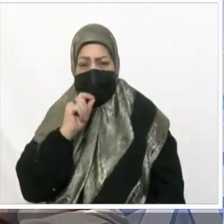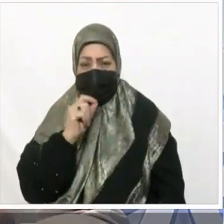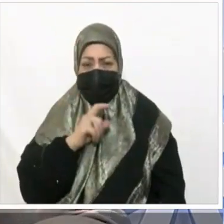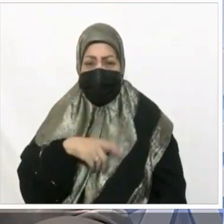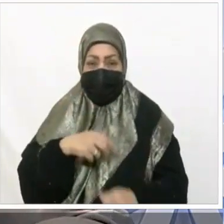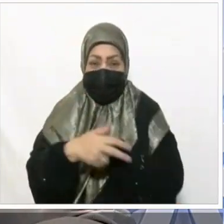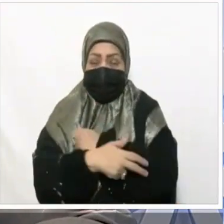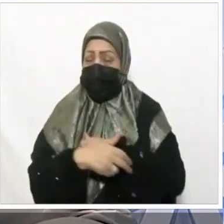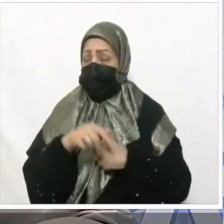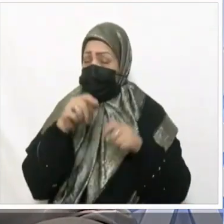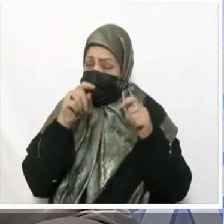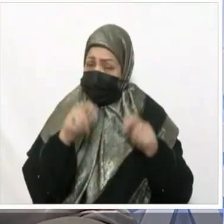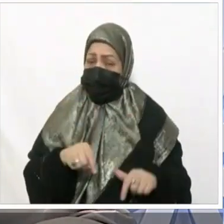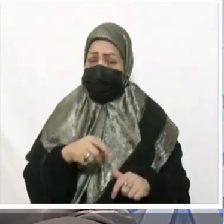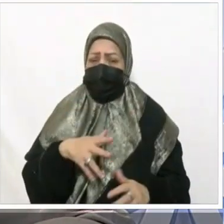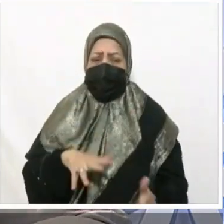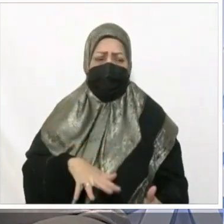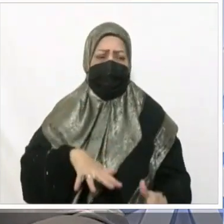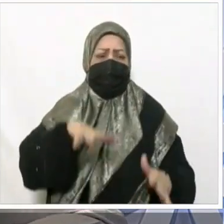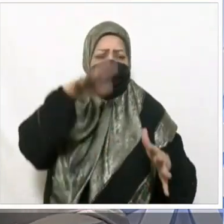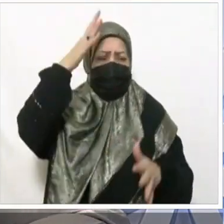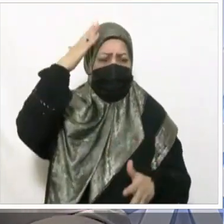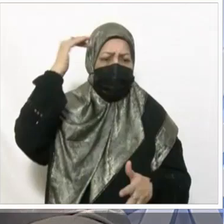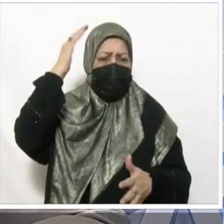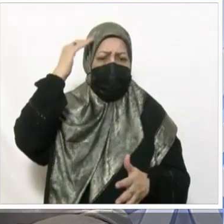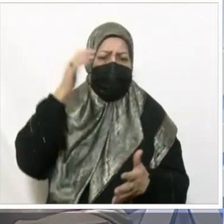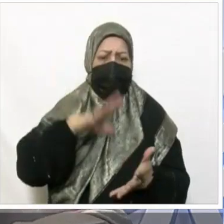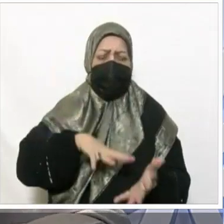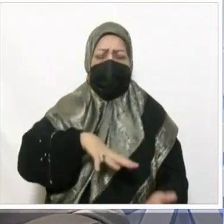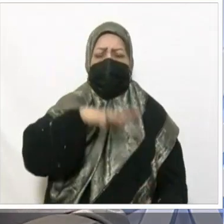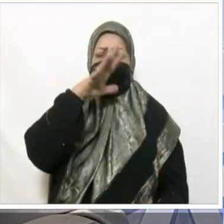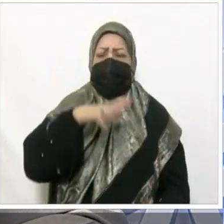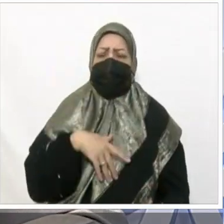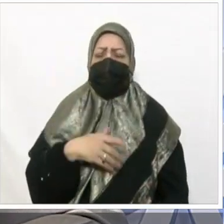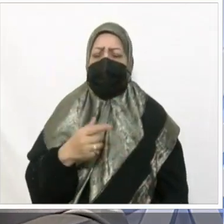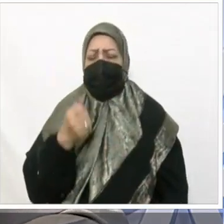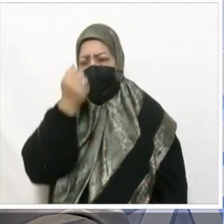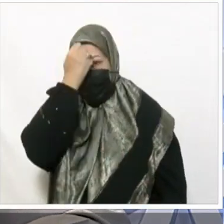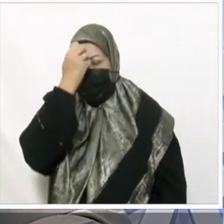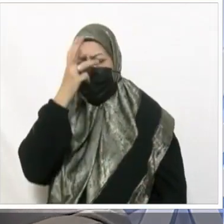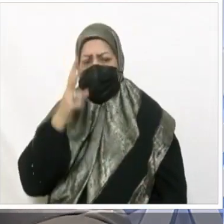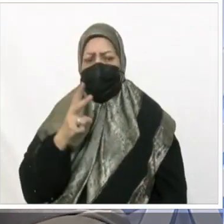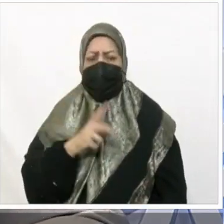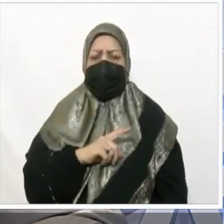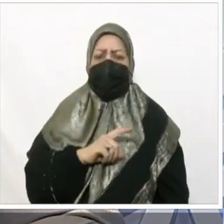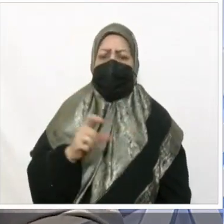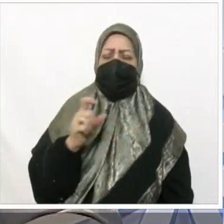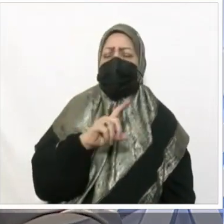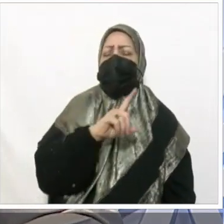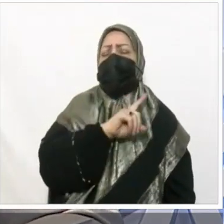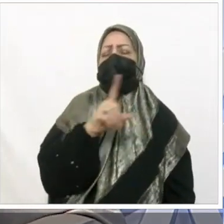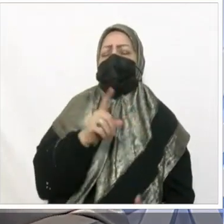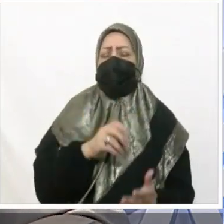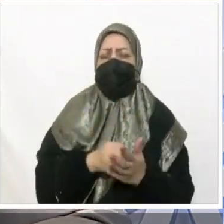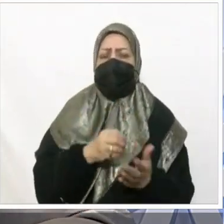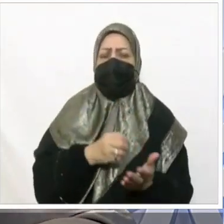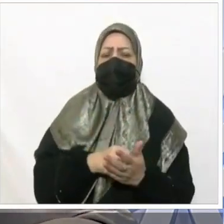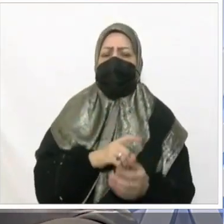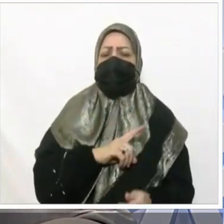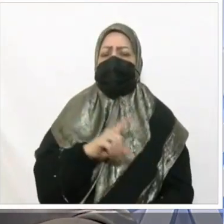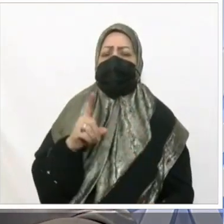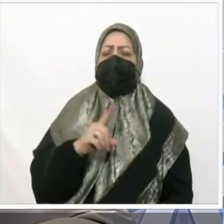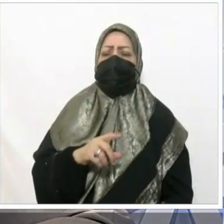وأن المذهب المالكي هو المذهب السائد في البلاد لما كان هناك داع إلى مثل هذه